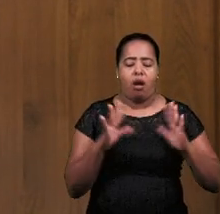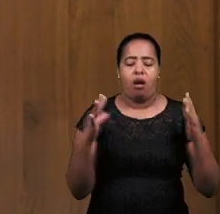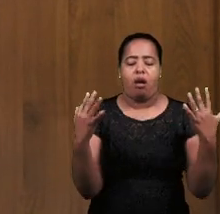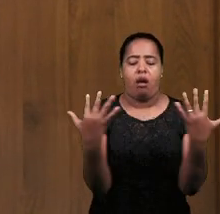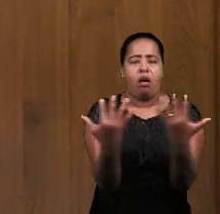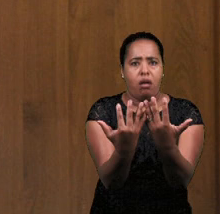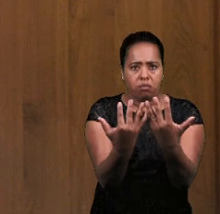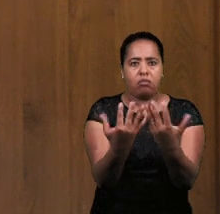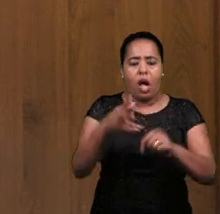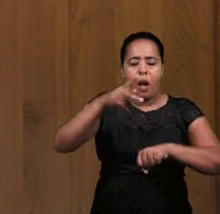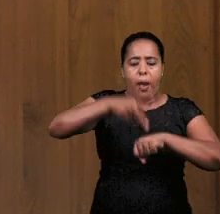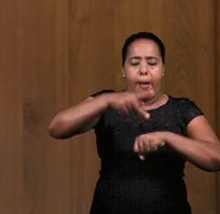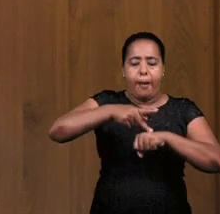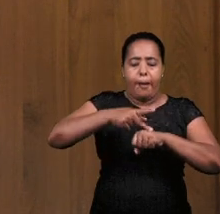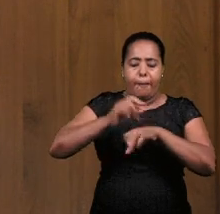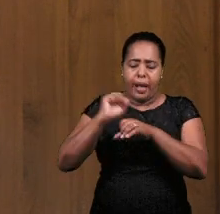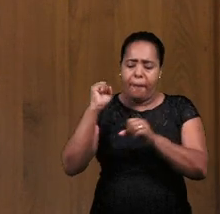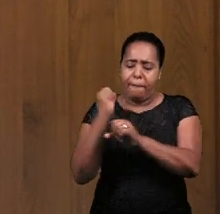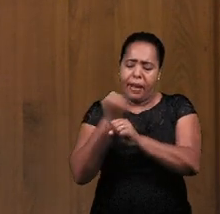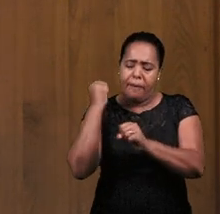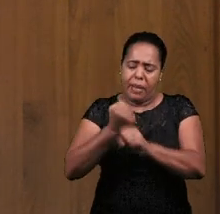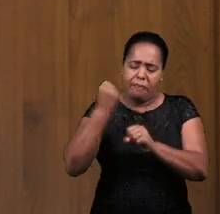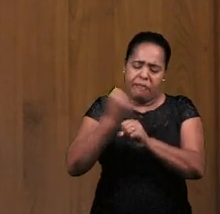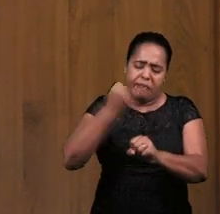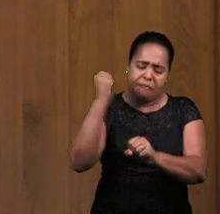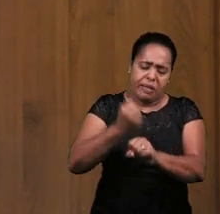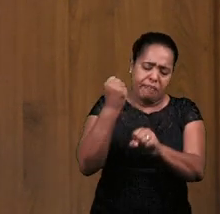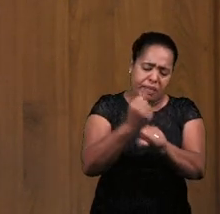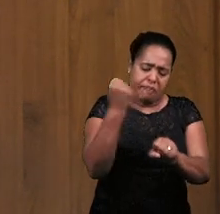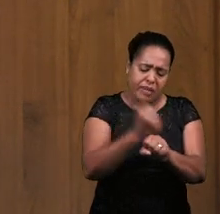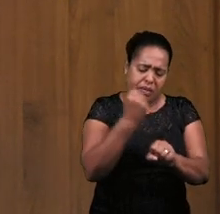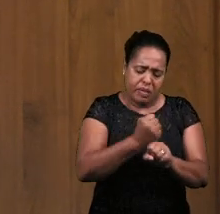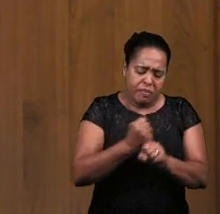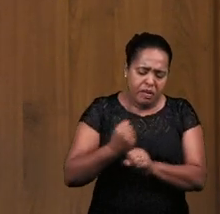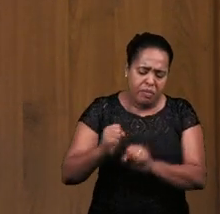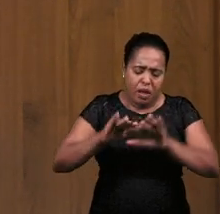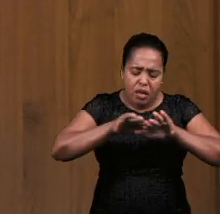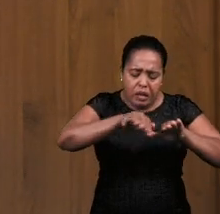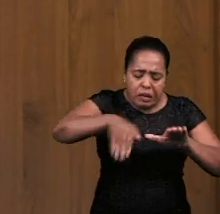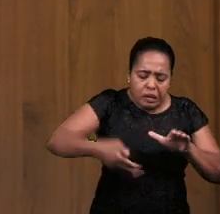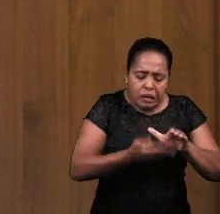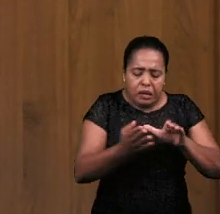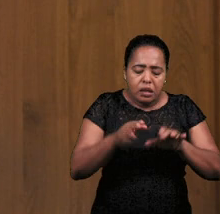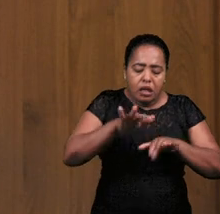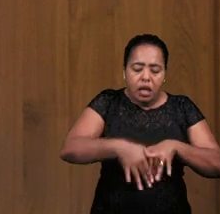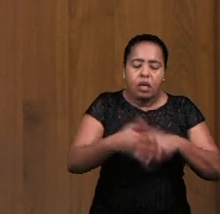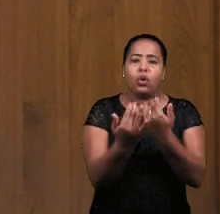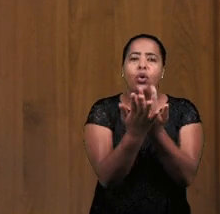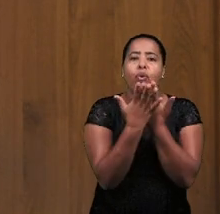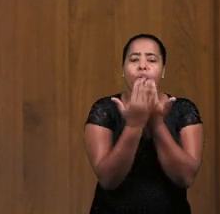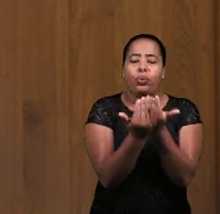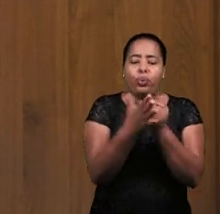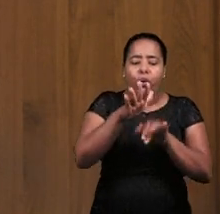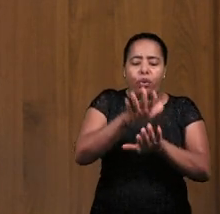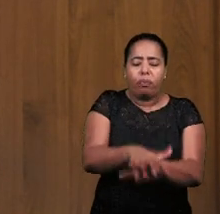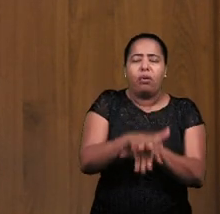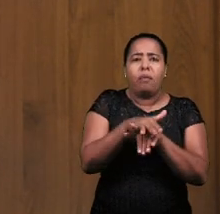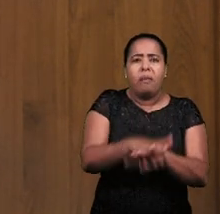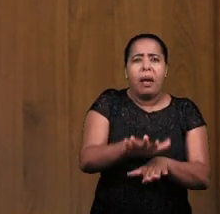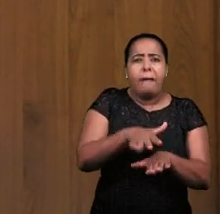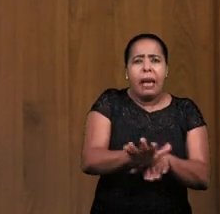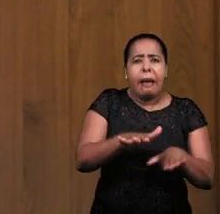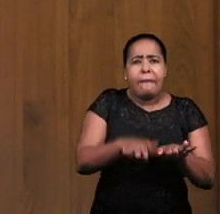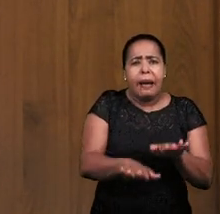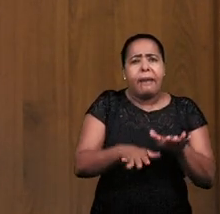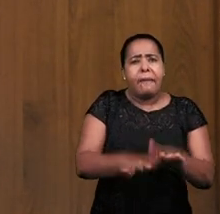creusée dans le roc pour produire le vin. Mais il préparait le blé là-bas. Ça, c'était le secret de Gédéon. Il